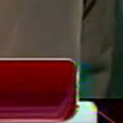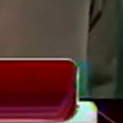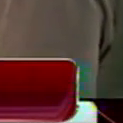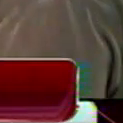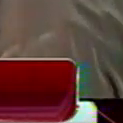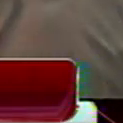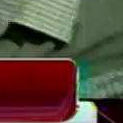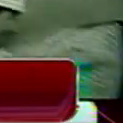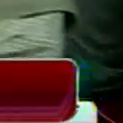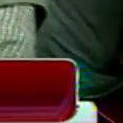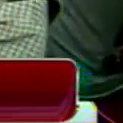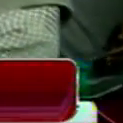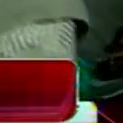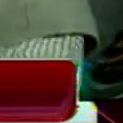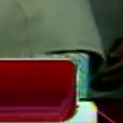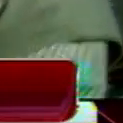Malaysia